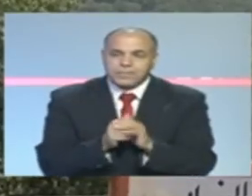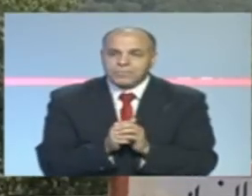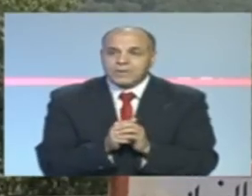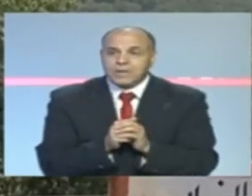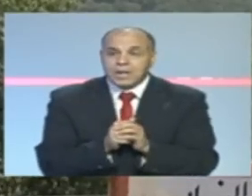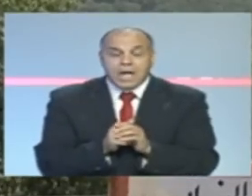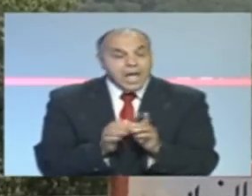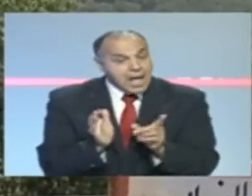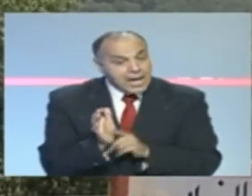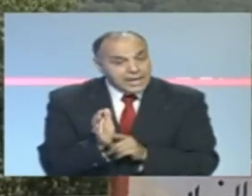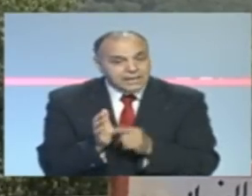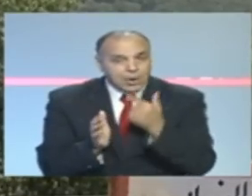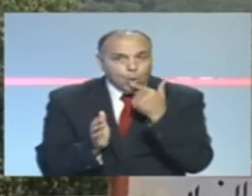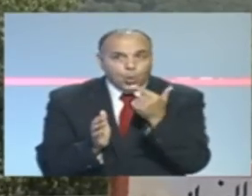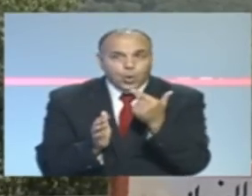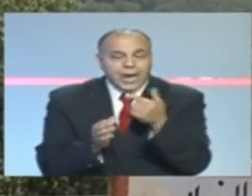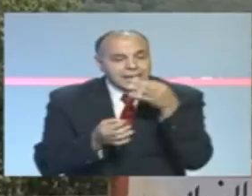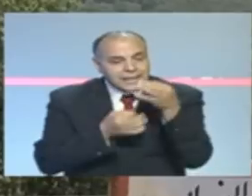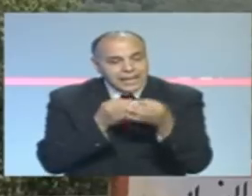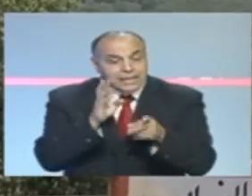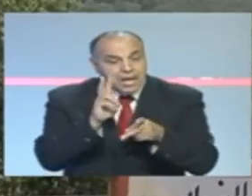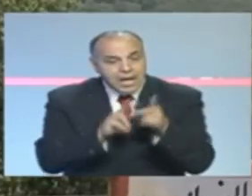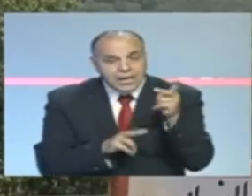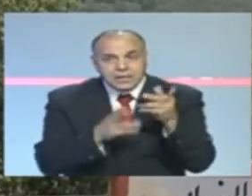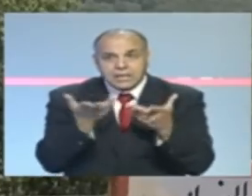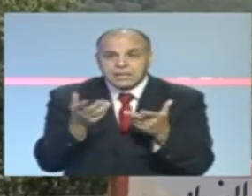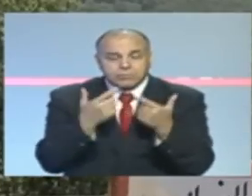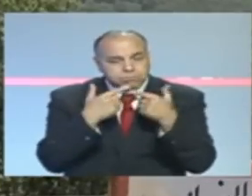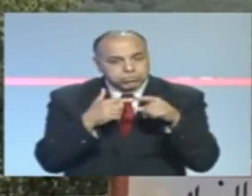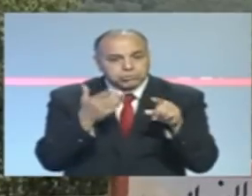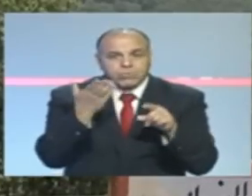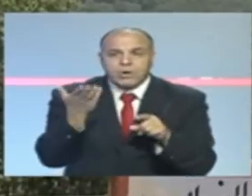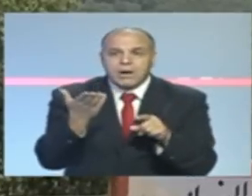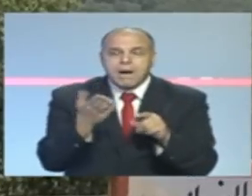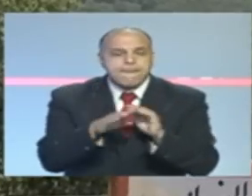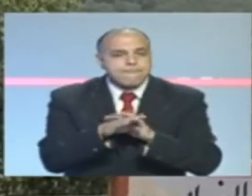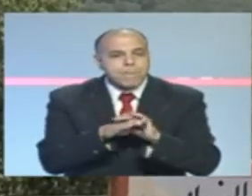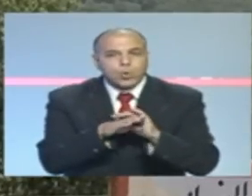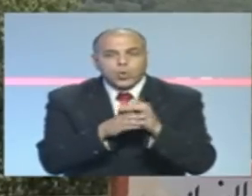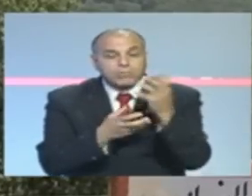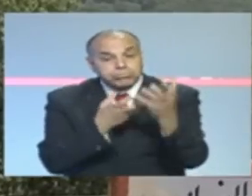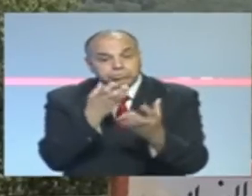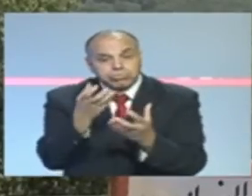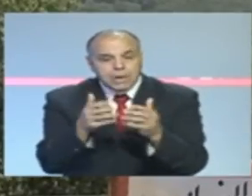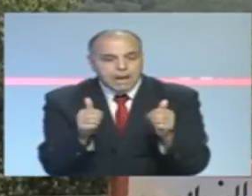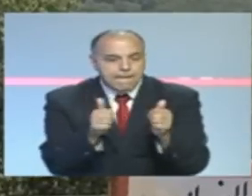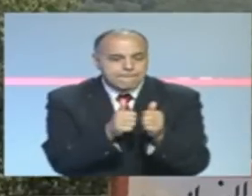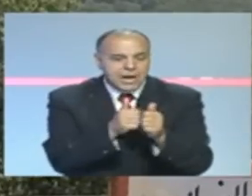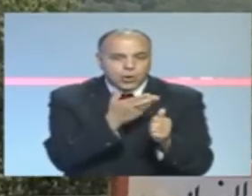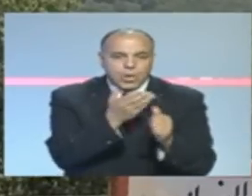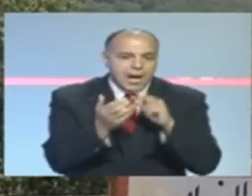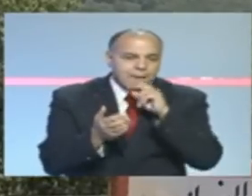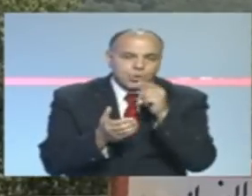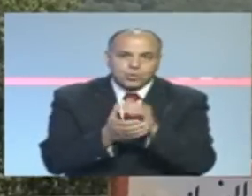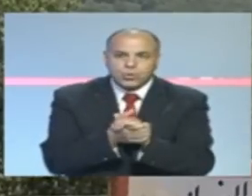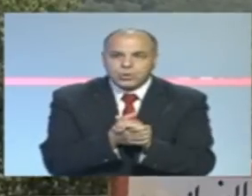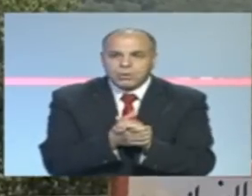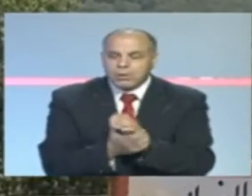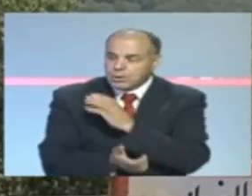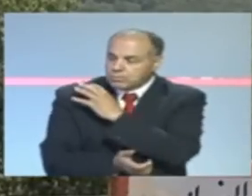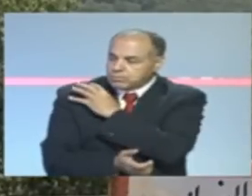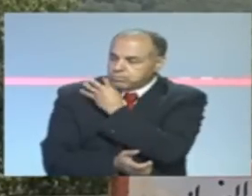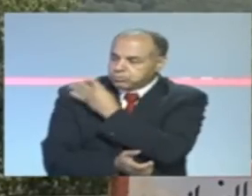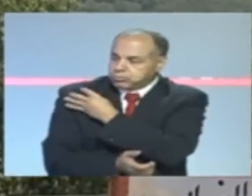ال اكيد بس نتحدث اكثر باطناب حول مساله الحرائق ينضم الينا كالعاده العميد